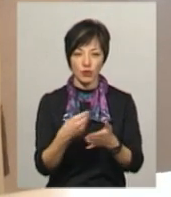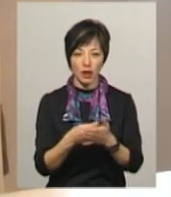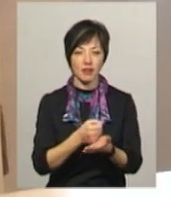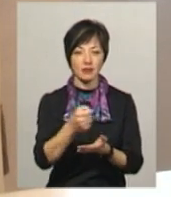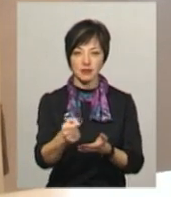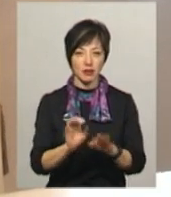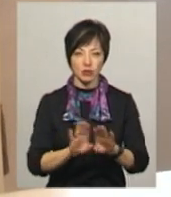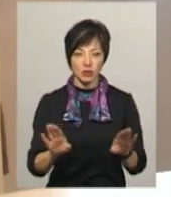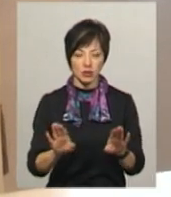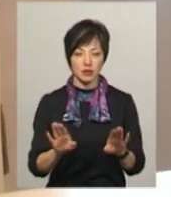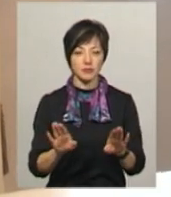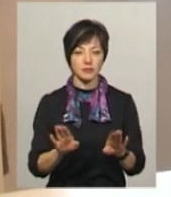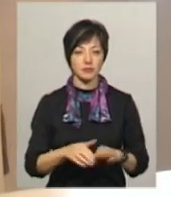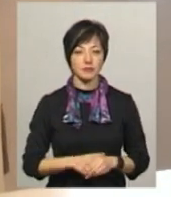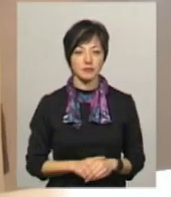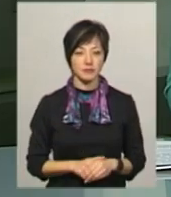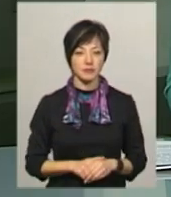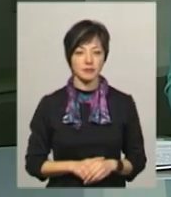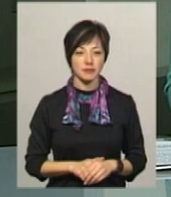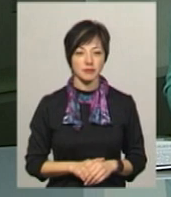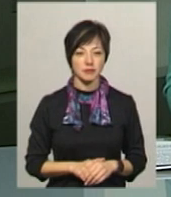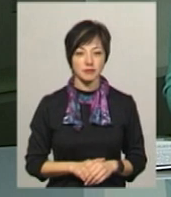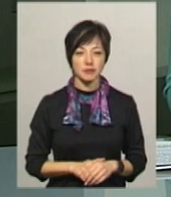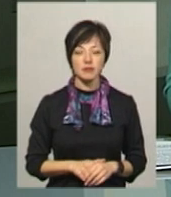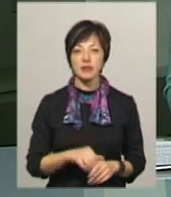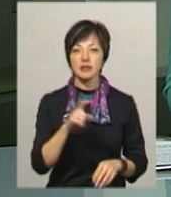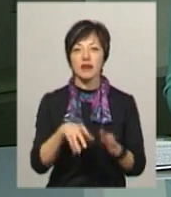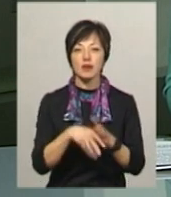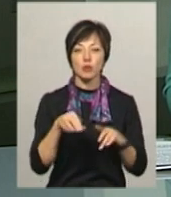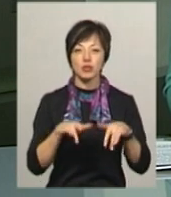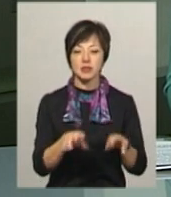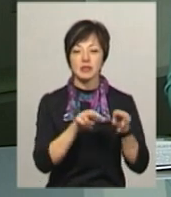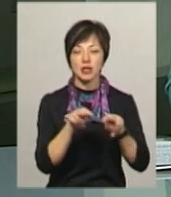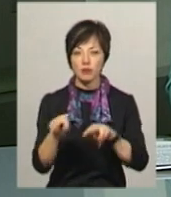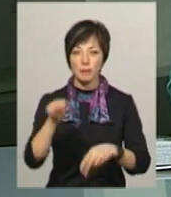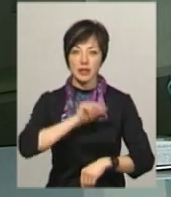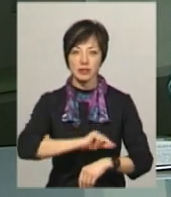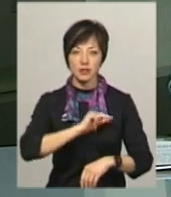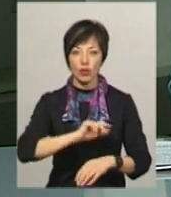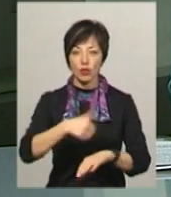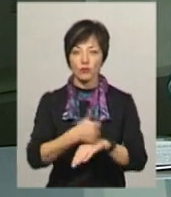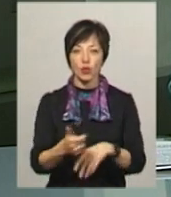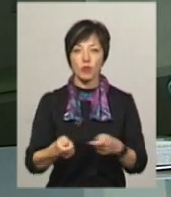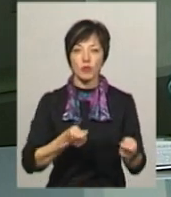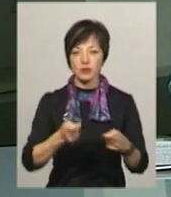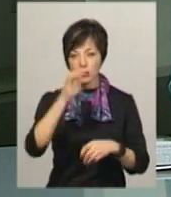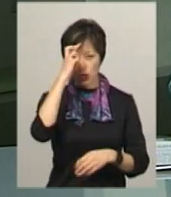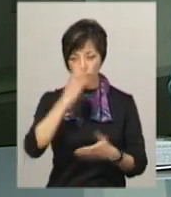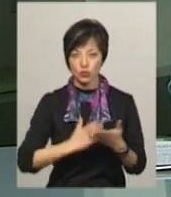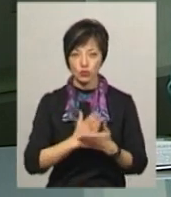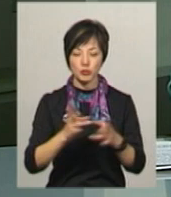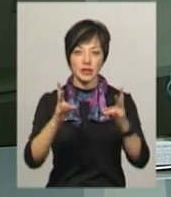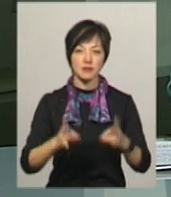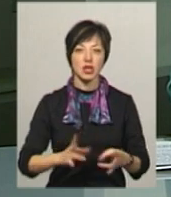кандидати, не з виборчого фонду кандидата. За виборчим процесом стежитимуть і працівники головного управління Державної служби